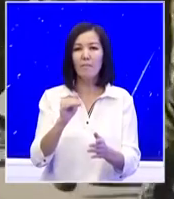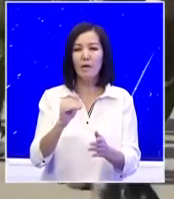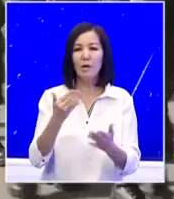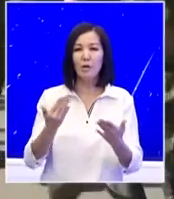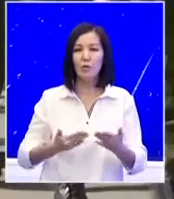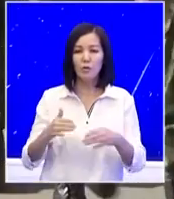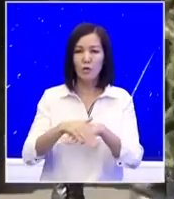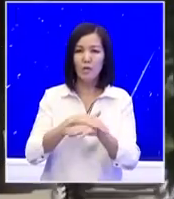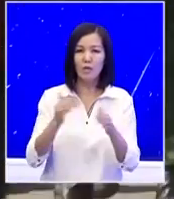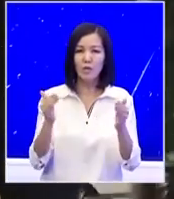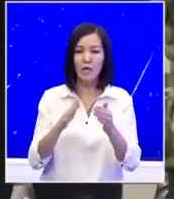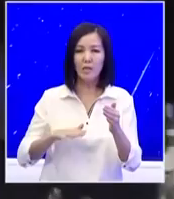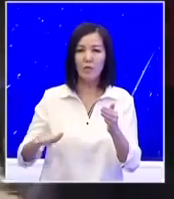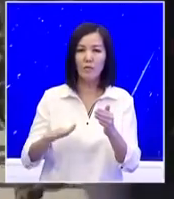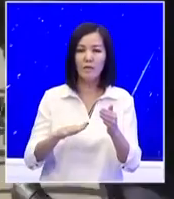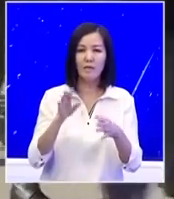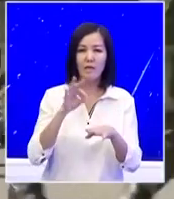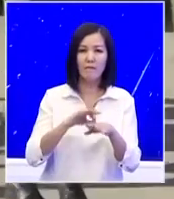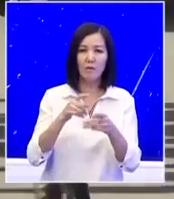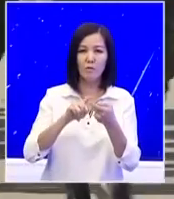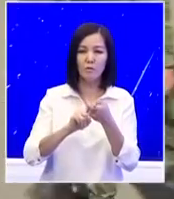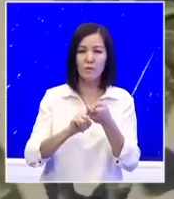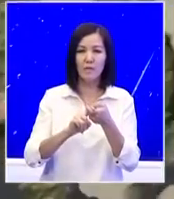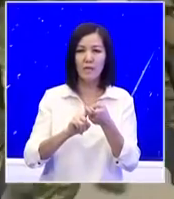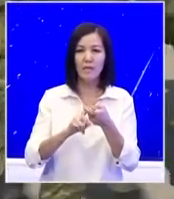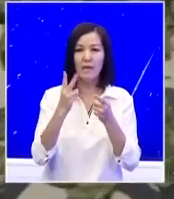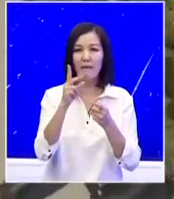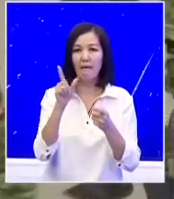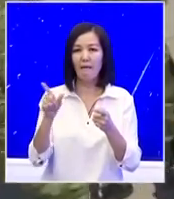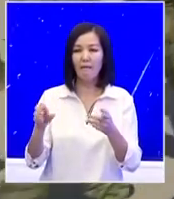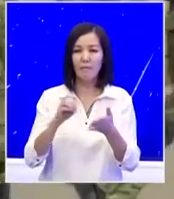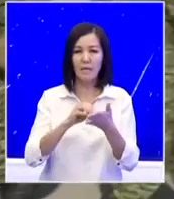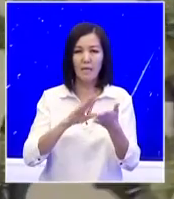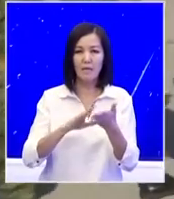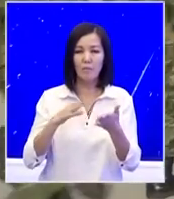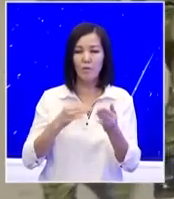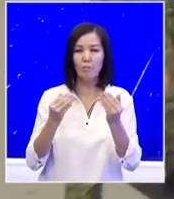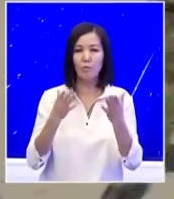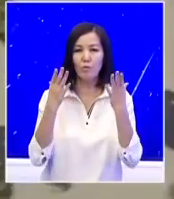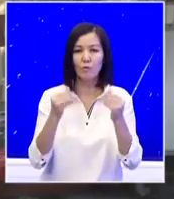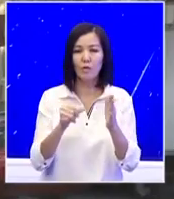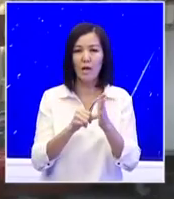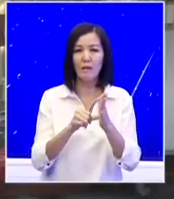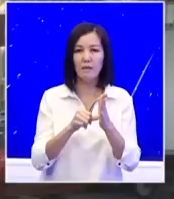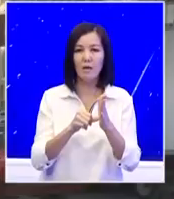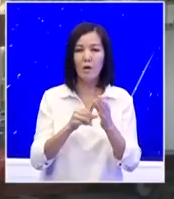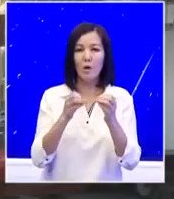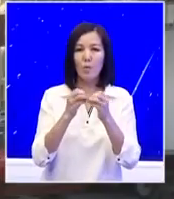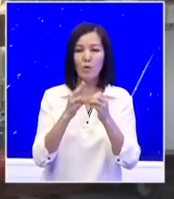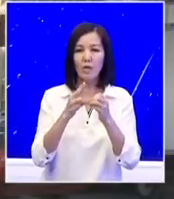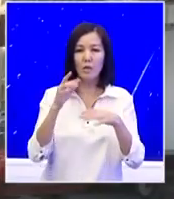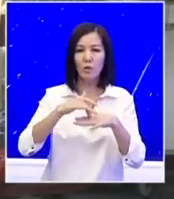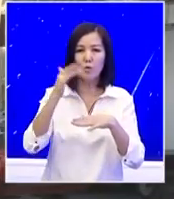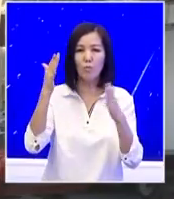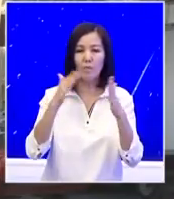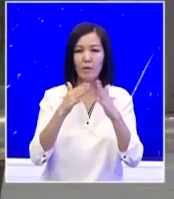тұрғыны бар ықшамауданнан аты жаман инфекциямен жұғымданған екі адам тіркелген еді. Бүгінде мұндағы 6 және 12-ші көпқабатты